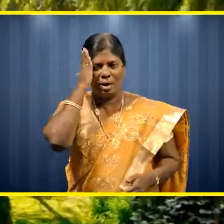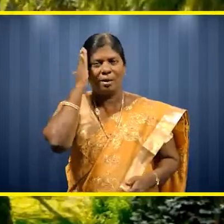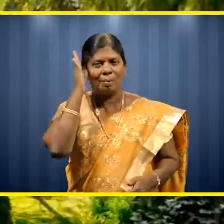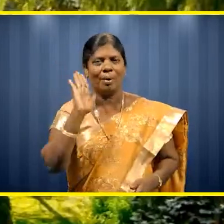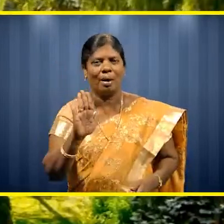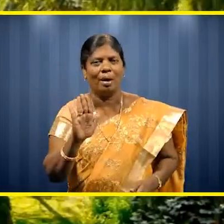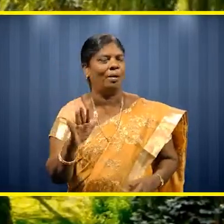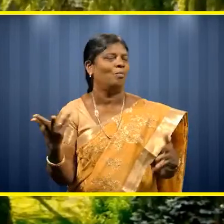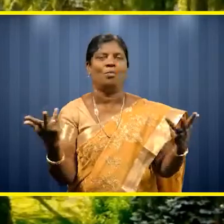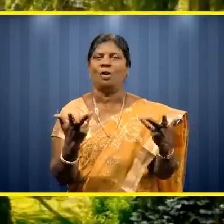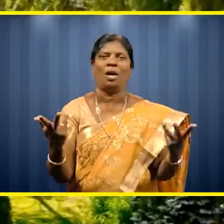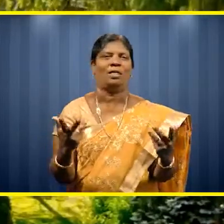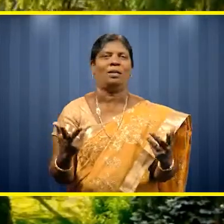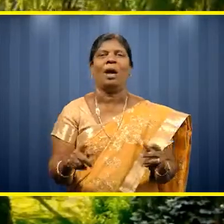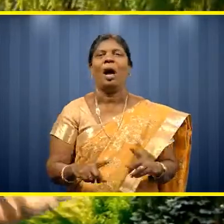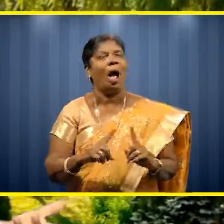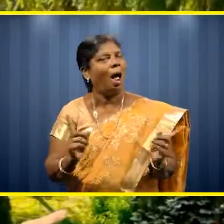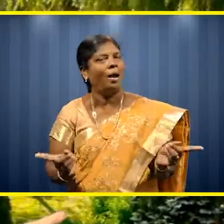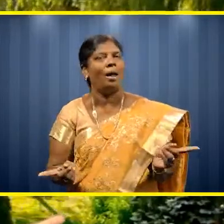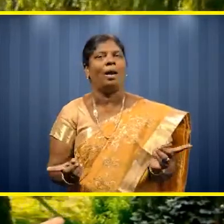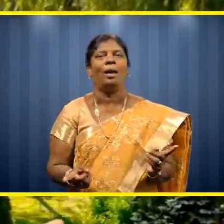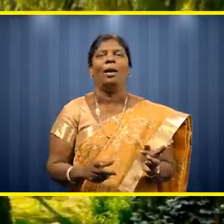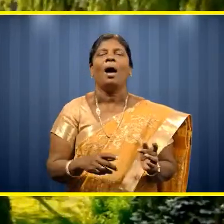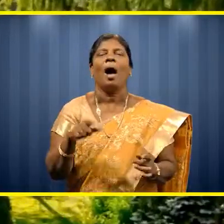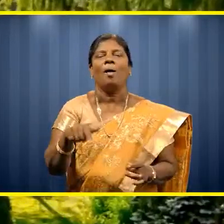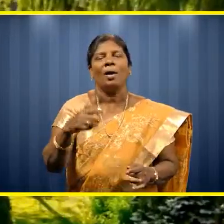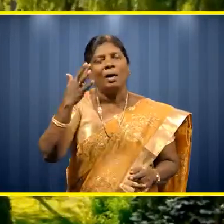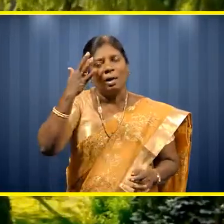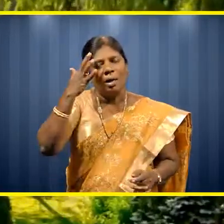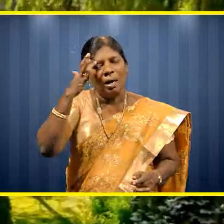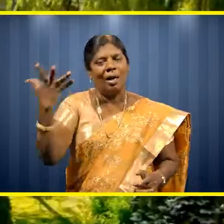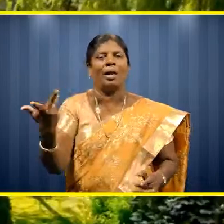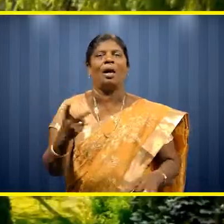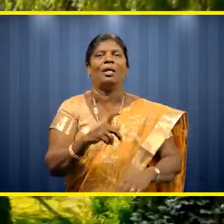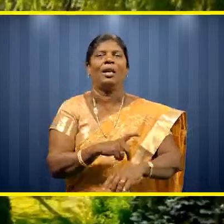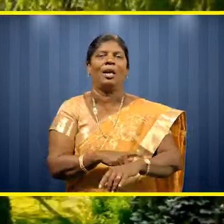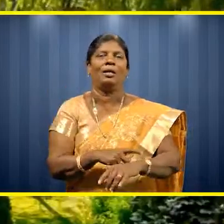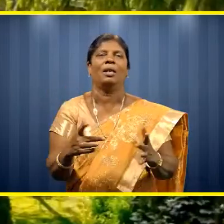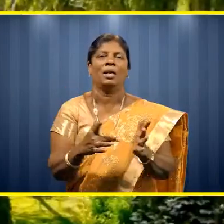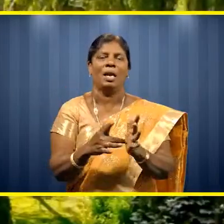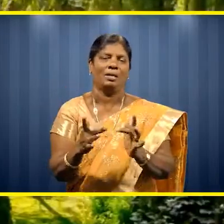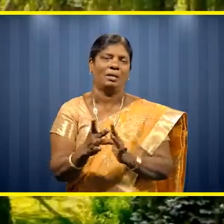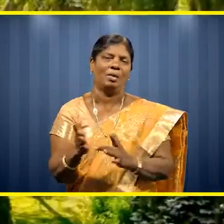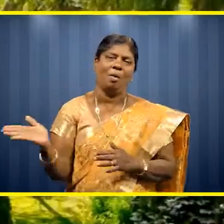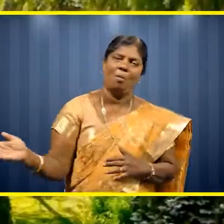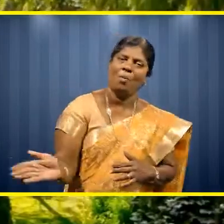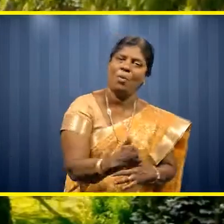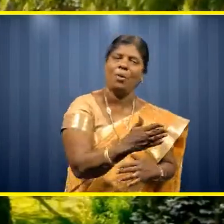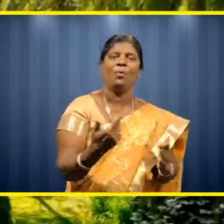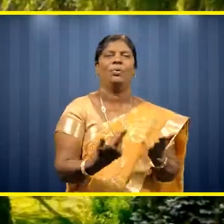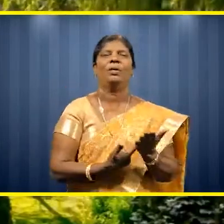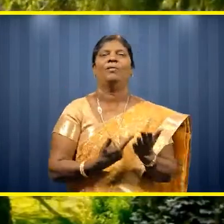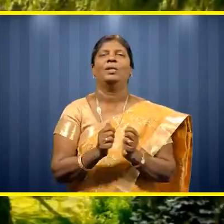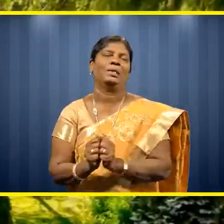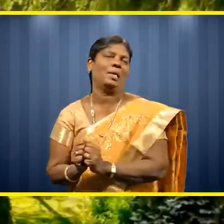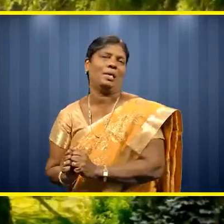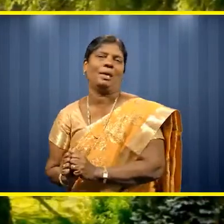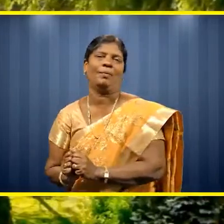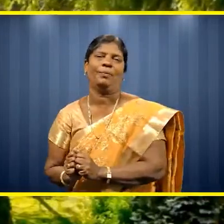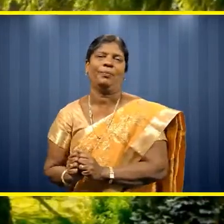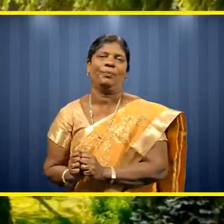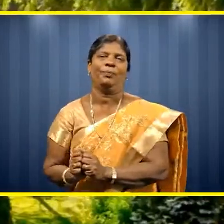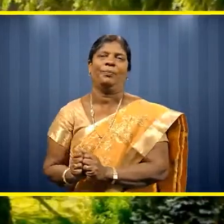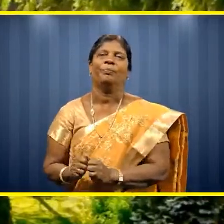என்று எதிர்பார்த்திருப்பார்களா? எதிர்பார்க்க முடியாது. ஆனால் அவர்கள் எதிர்பார்க்காத இடத்திலும் இயேசு சென்று அவர்களுக்கு